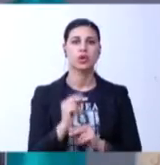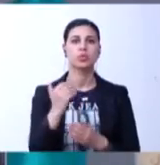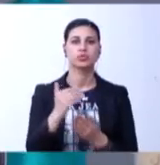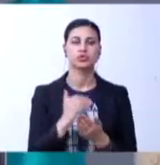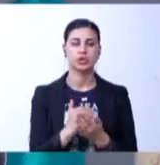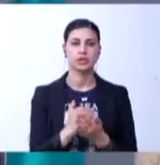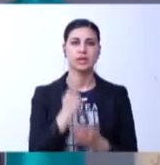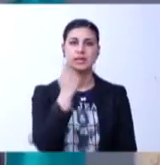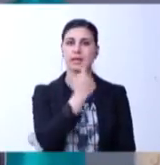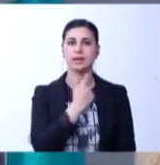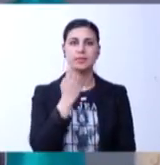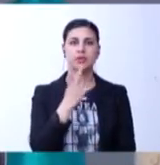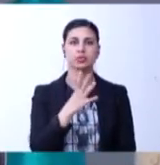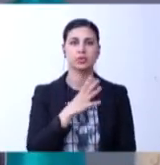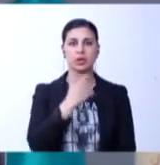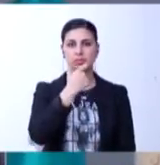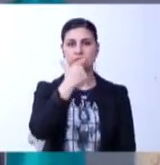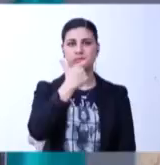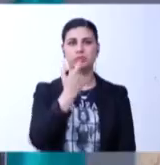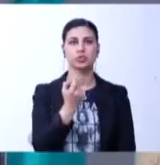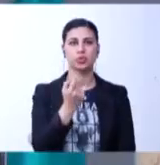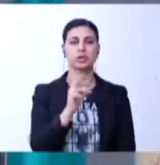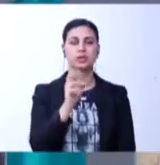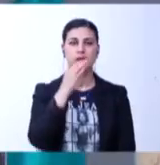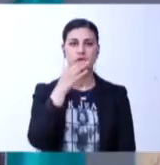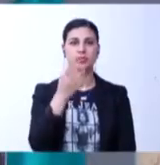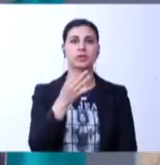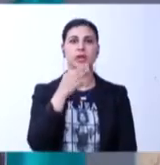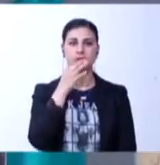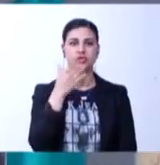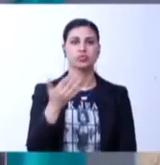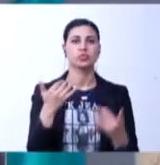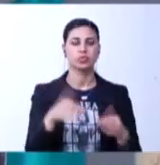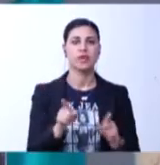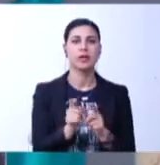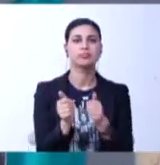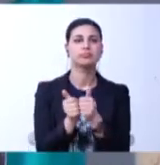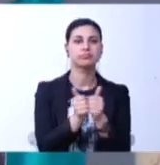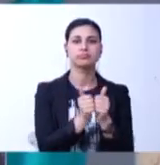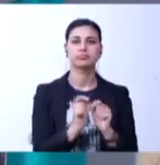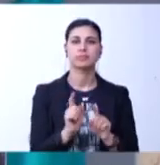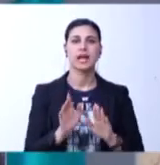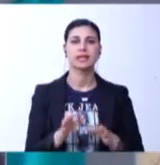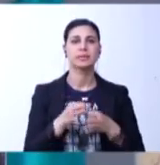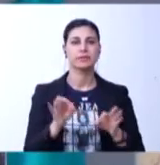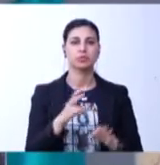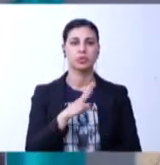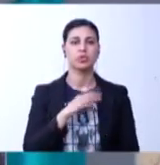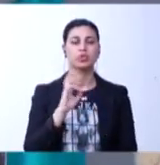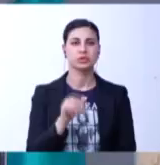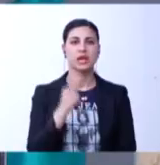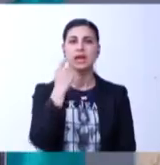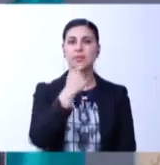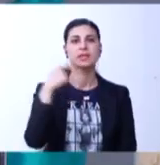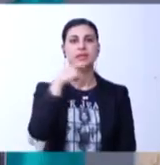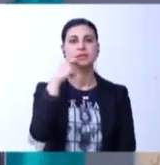შედეგად კბილთარკალი გასწორდეს და შემდეგ უკვე ის მჭიდროდ გომისგან შექმნილი ადგილები აღარ იქნება და შესაბამისად